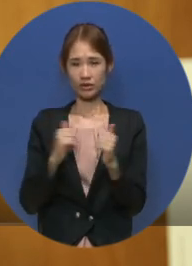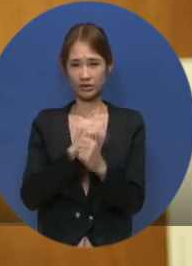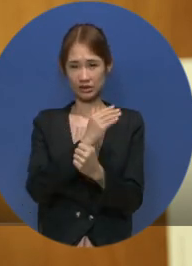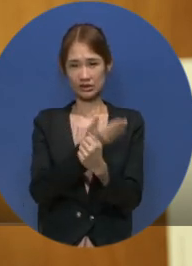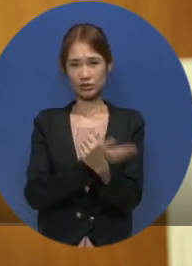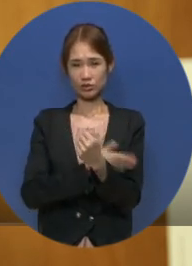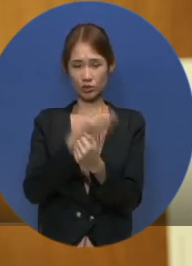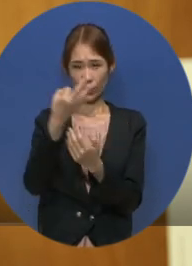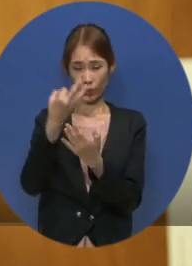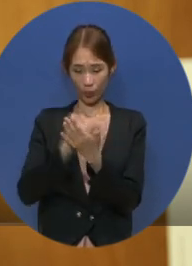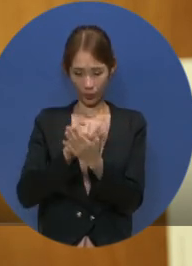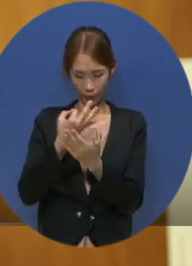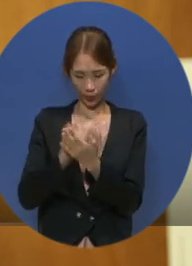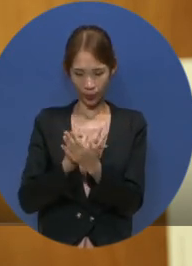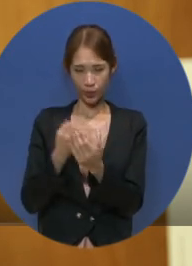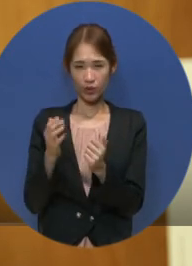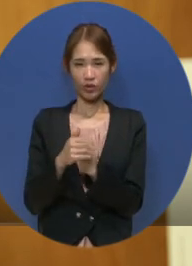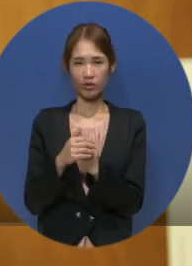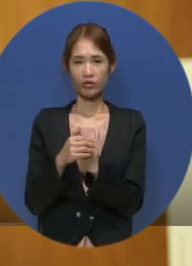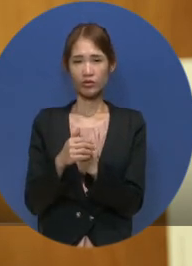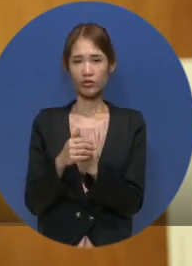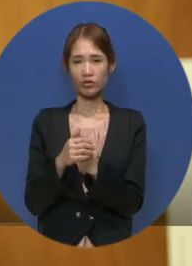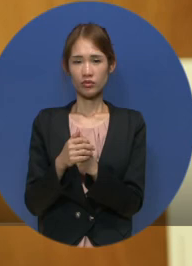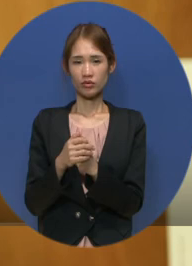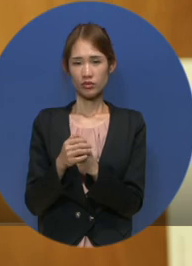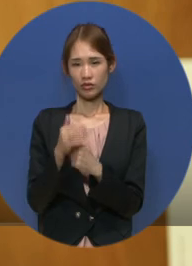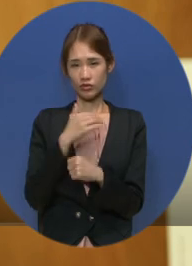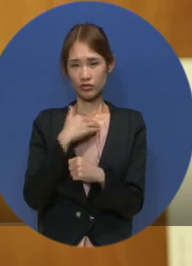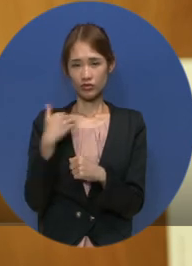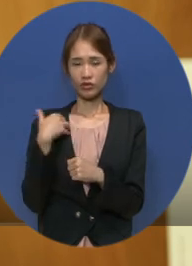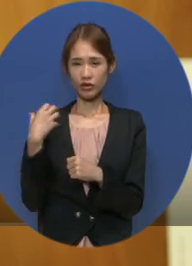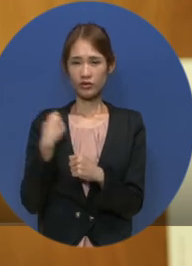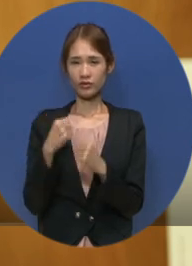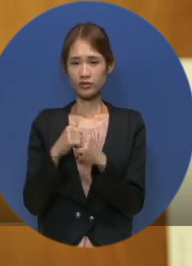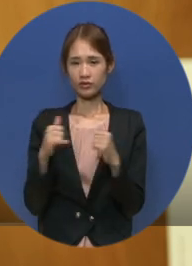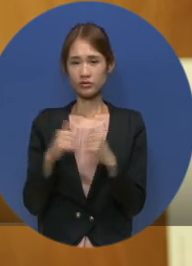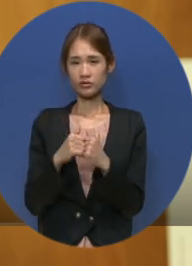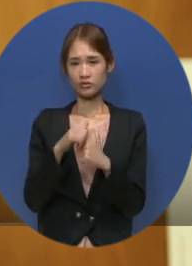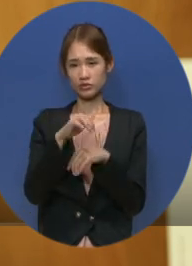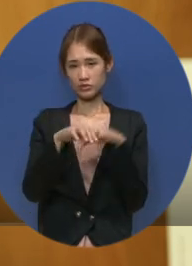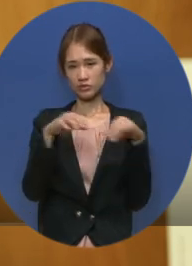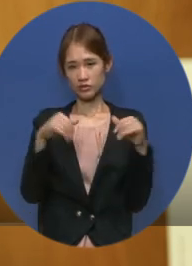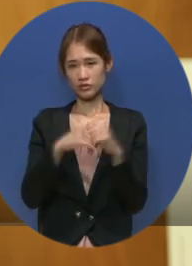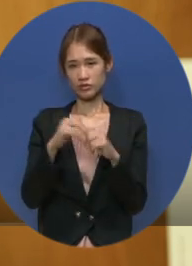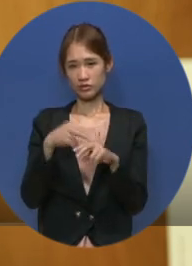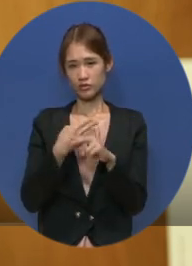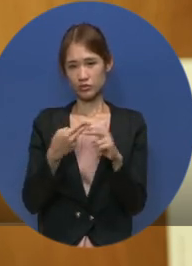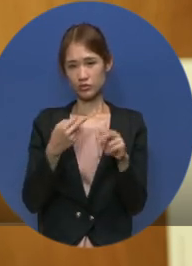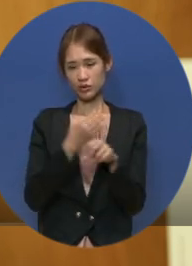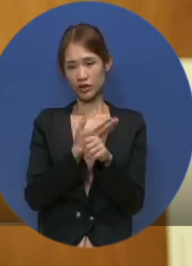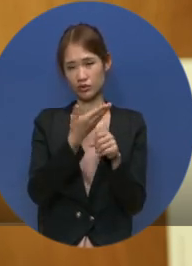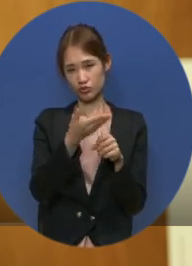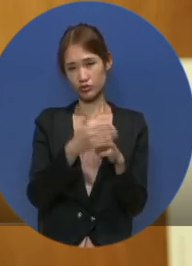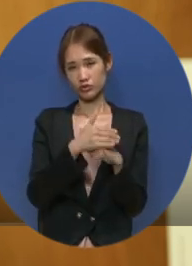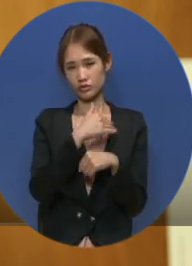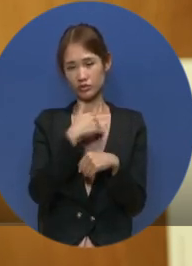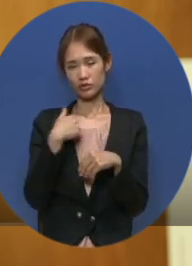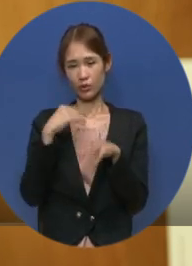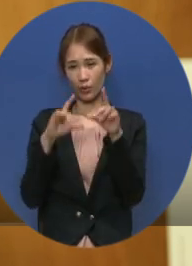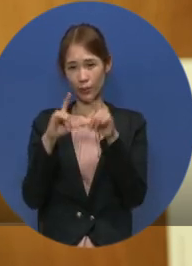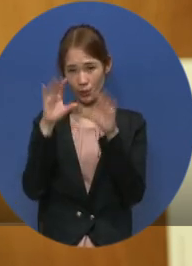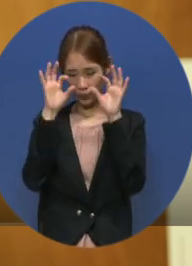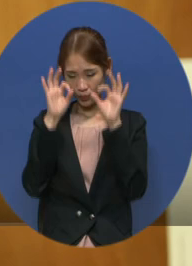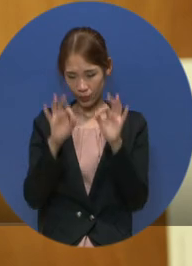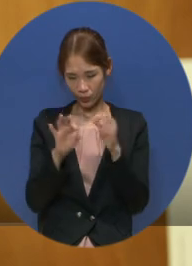능력으로 돈을 벌고 그리고 이제 그런 여유에서 또 막 주변사에서 선물도 해주고 그런 모습들을 보면서